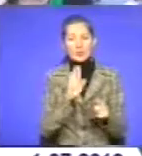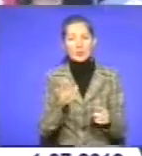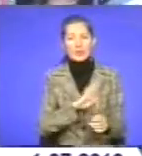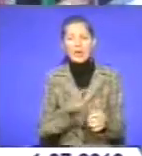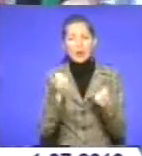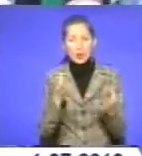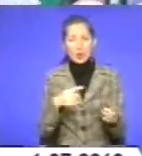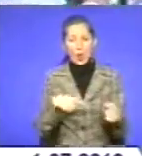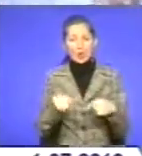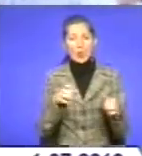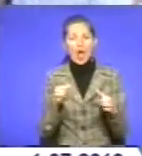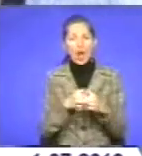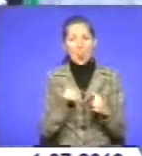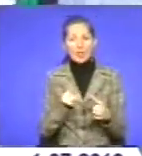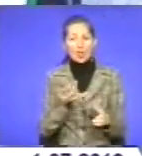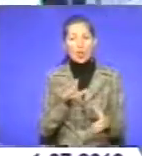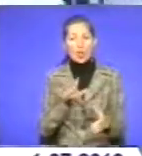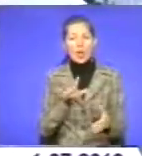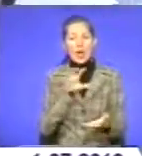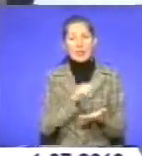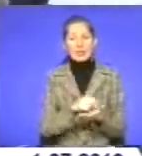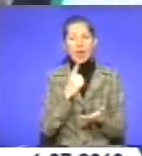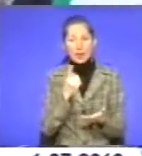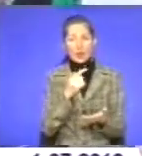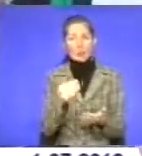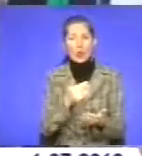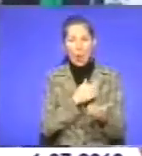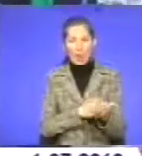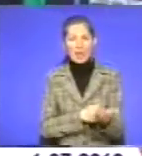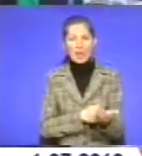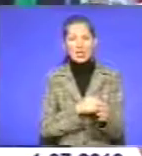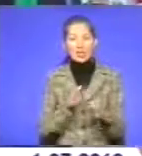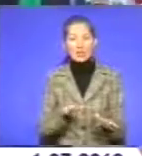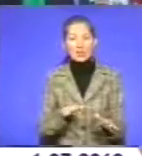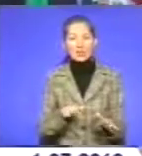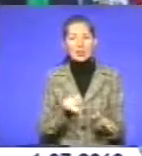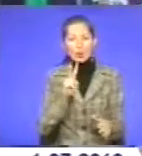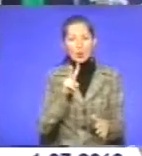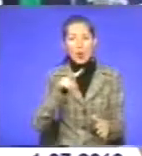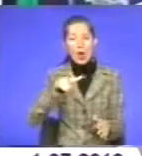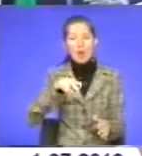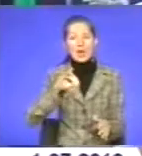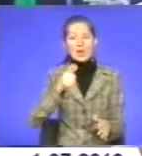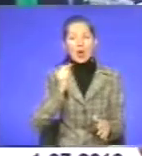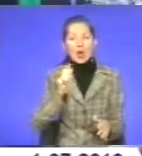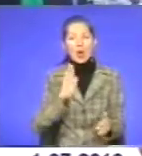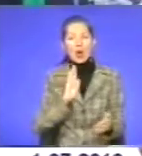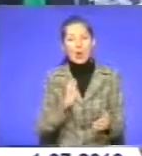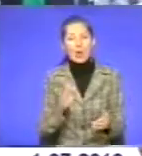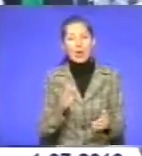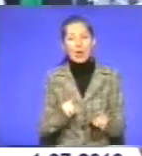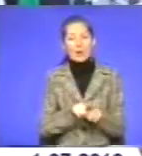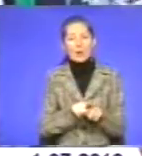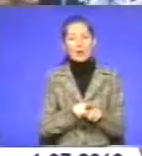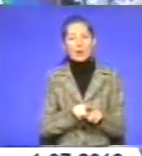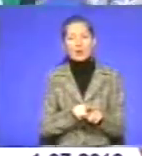тому що футбольна команда тоді займала одне із останніх місць в другій лізі і була на грані, кажуть,